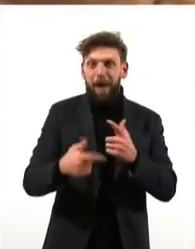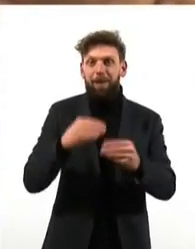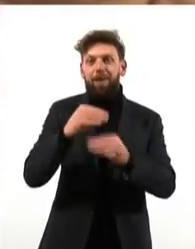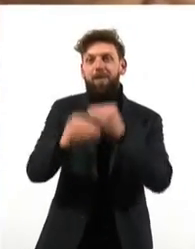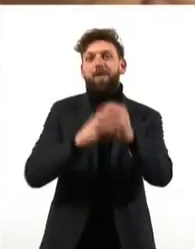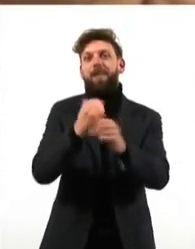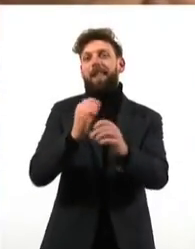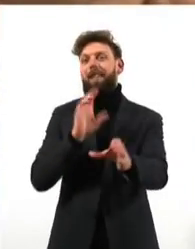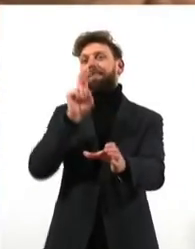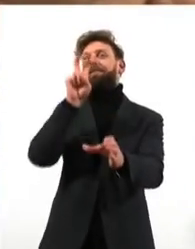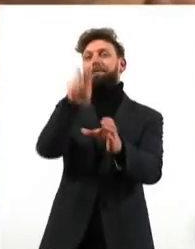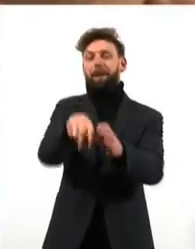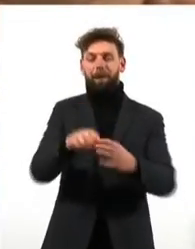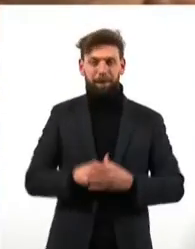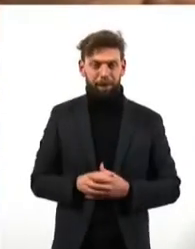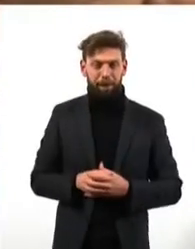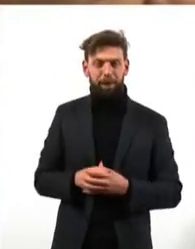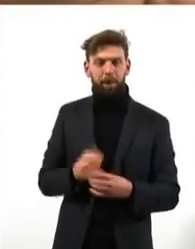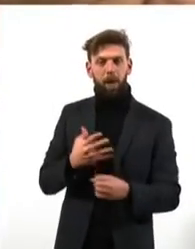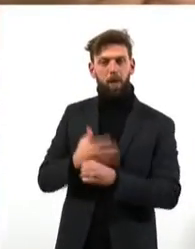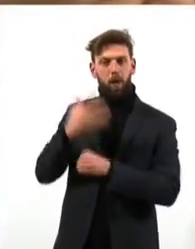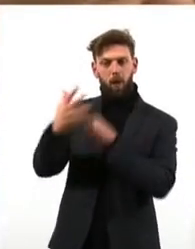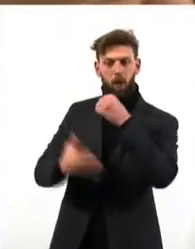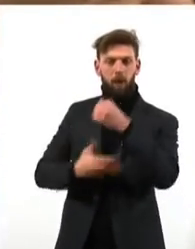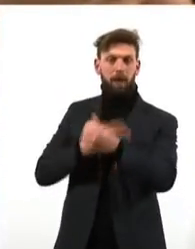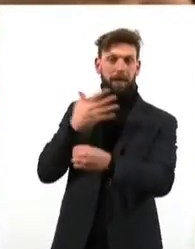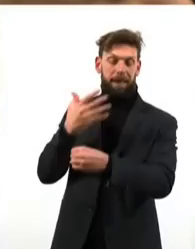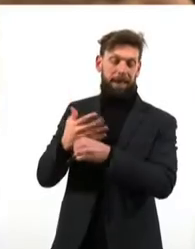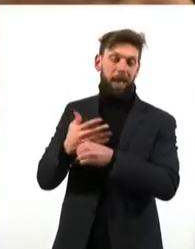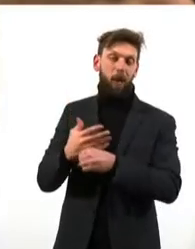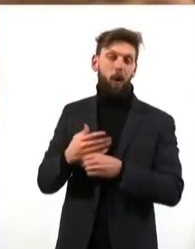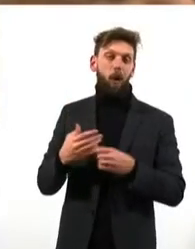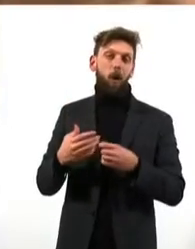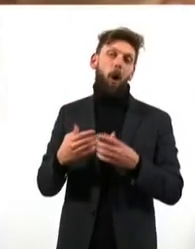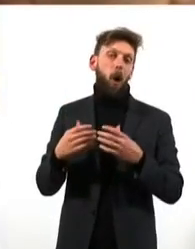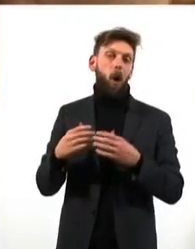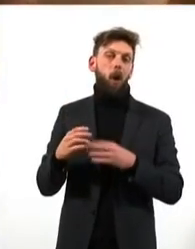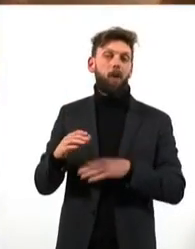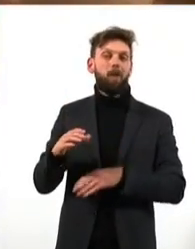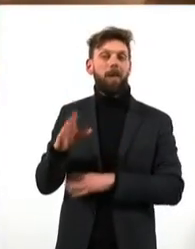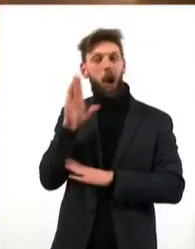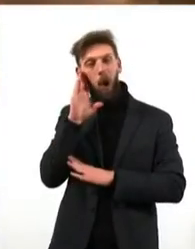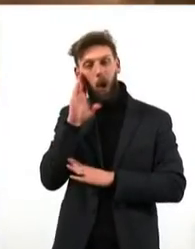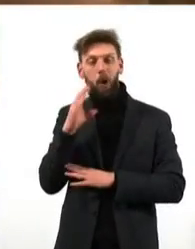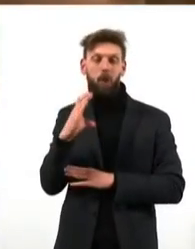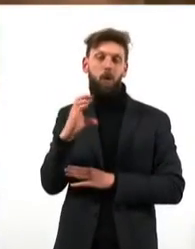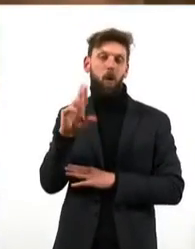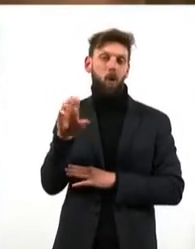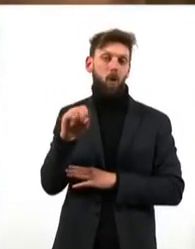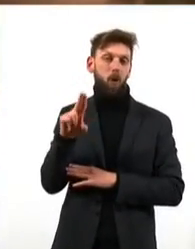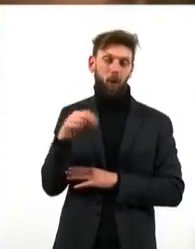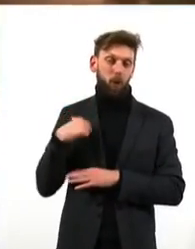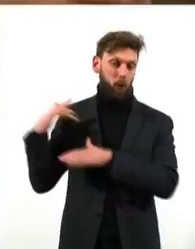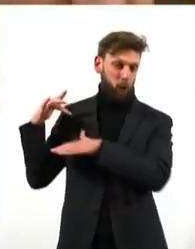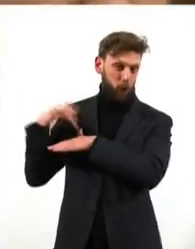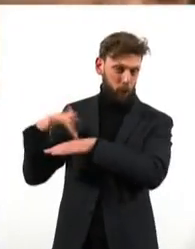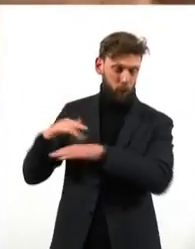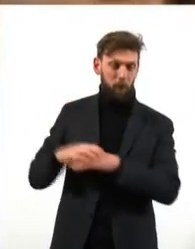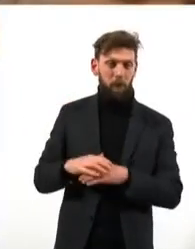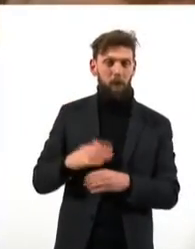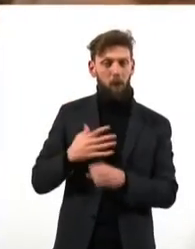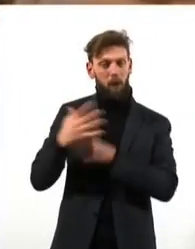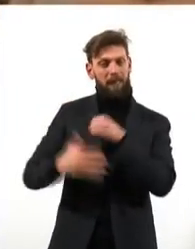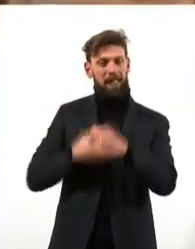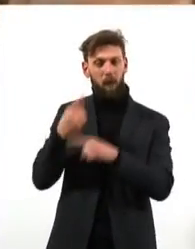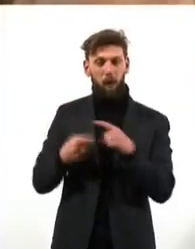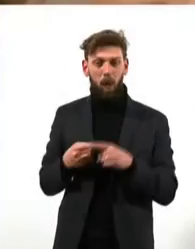j'ai connu pendant 5 ans les logements Crous. Donc, pendant 2 ans et demi, j'ai vécu dans un logement dans un